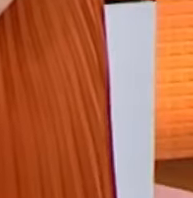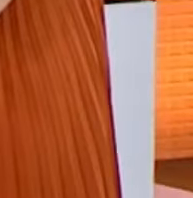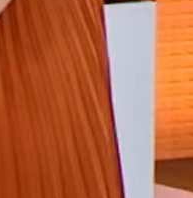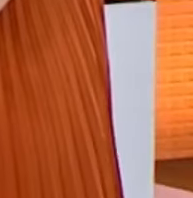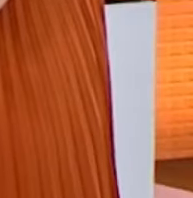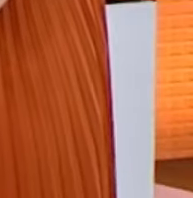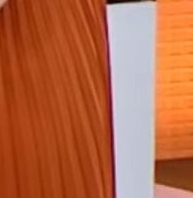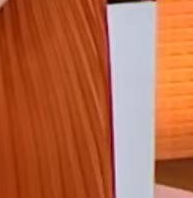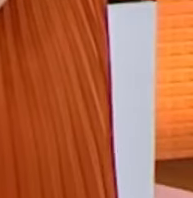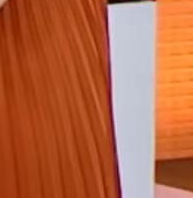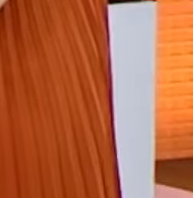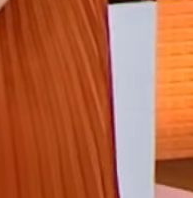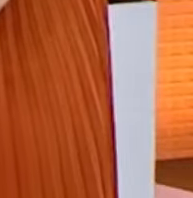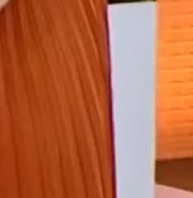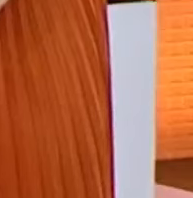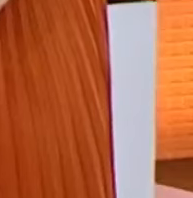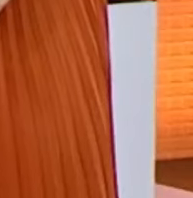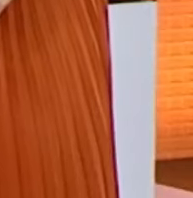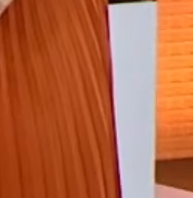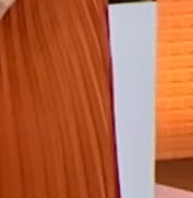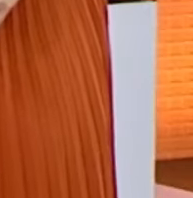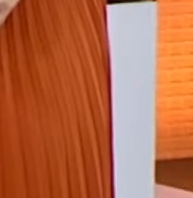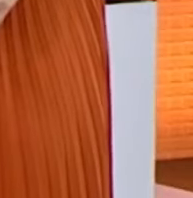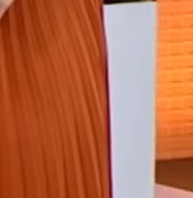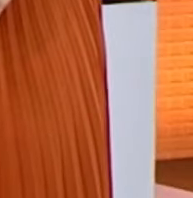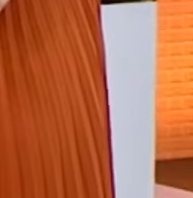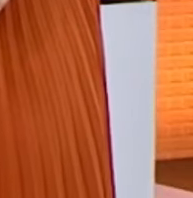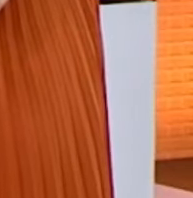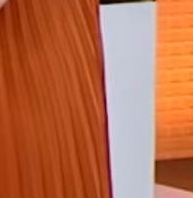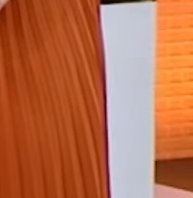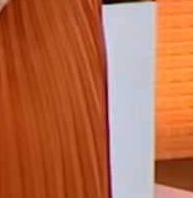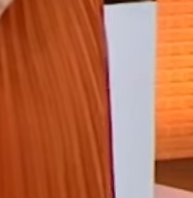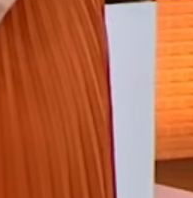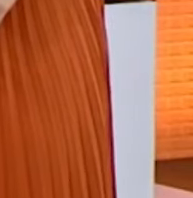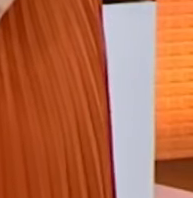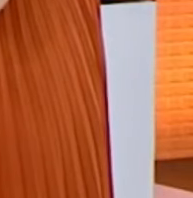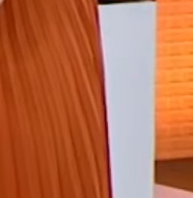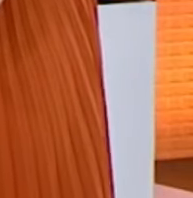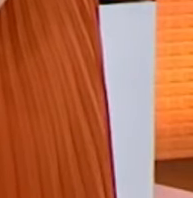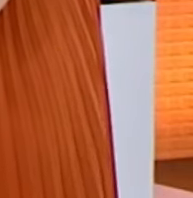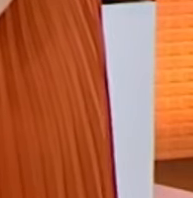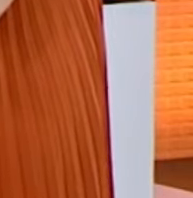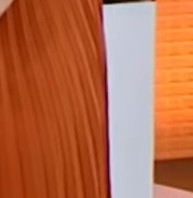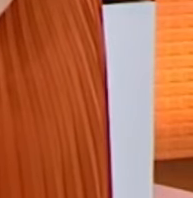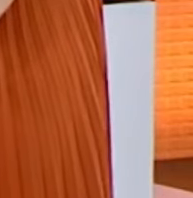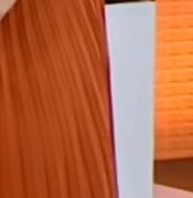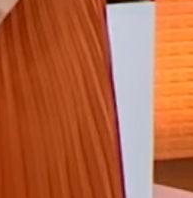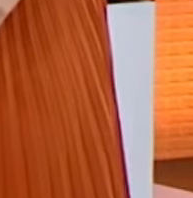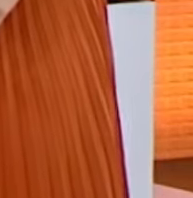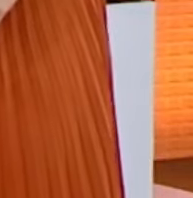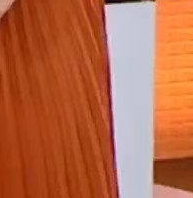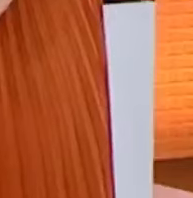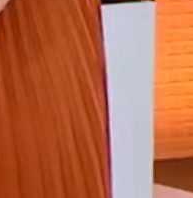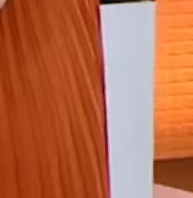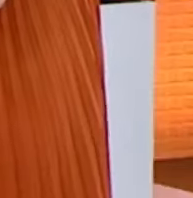kapuso, para una ka sa mga balita, mag-subscribe sa GMA Integrated News sa YouTube. Sa mga kapuso abroad, subaybayan niyo po